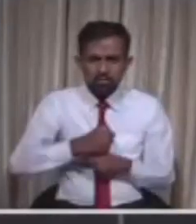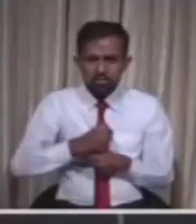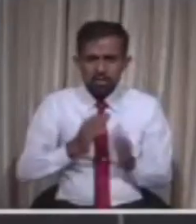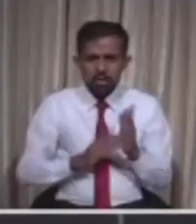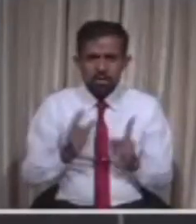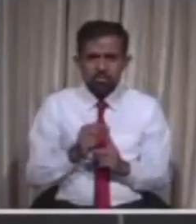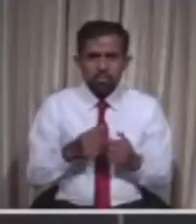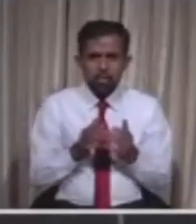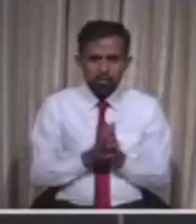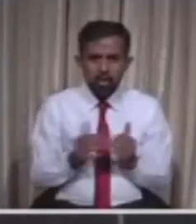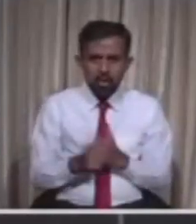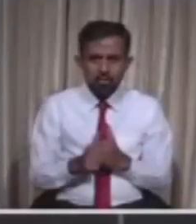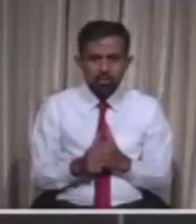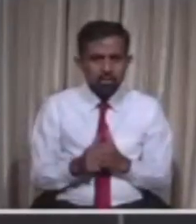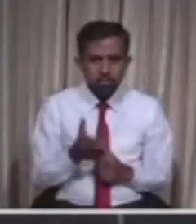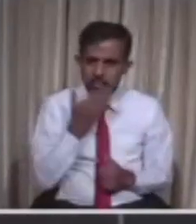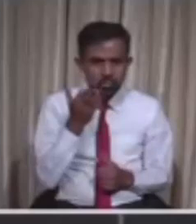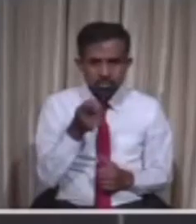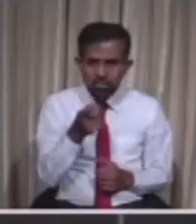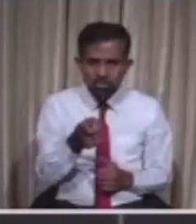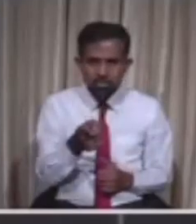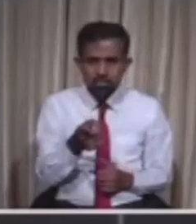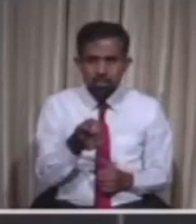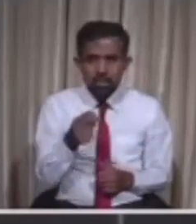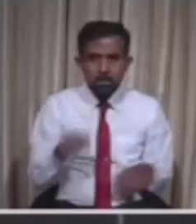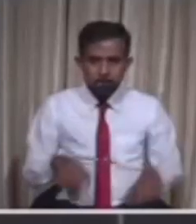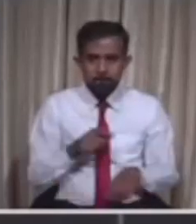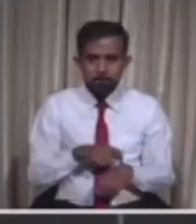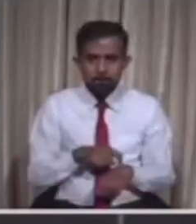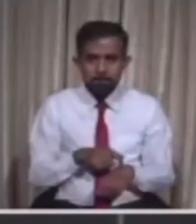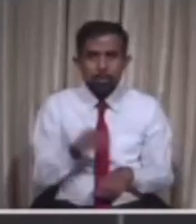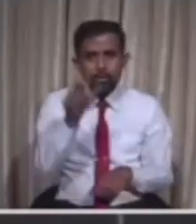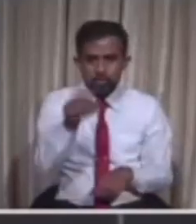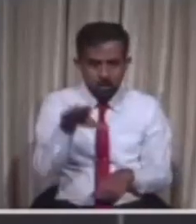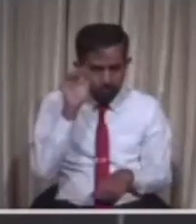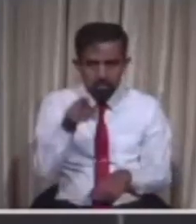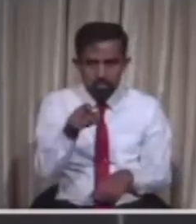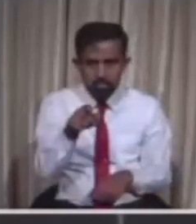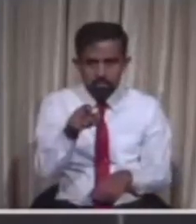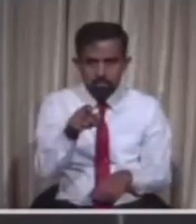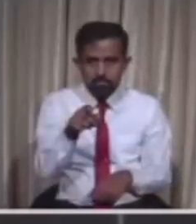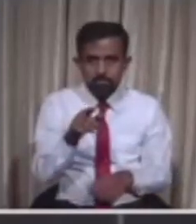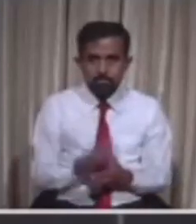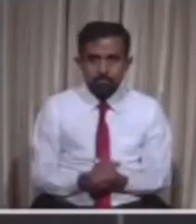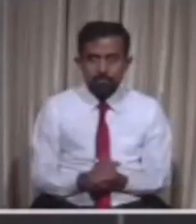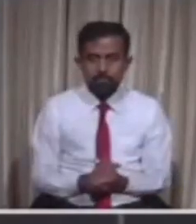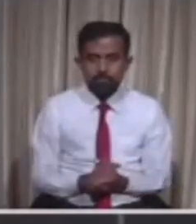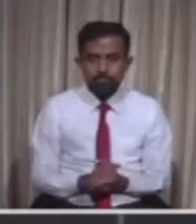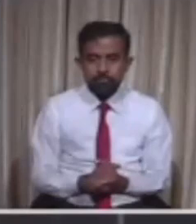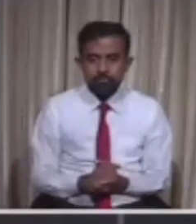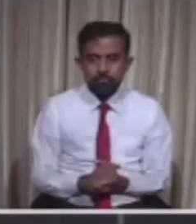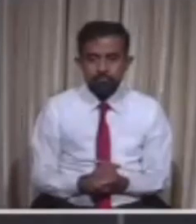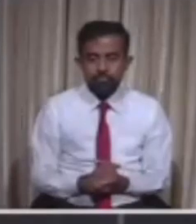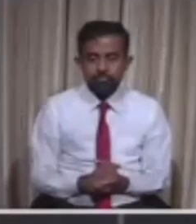එක හදනවලු. එහෙම හදන්න පුළුවන් ද ගරු කතානායකතුමනි මේ අවස්ථාවේ ඔබතුමා පිළිගන්නවද? ලයිට් බිලත් වැඩි කරලා. හරි. ඉතින් ඒ